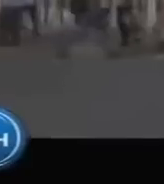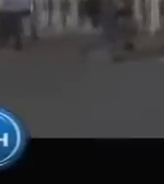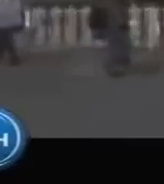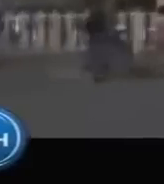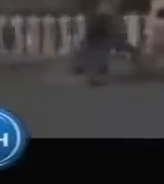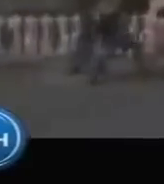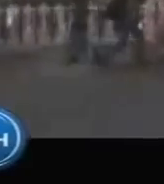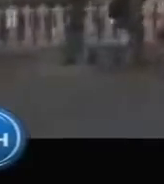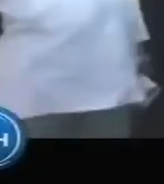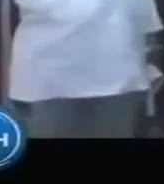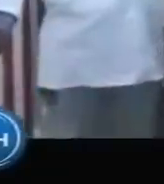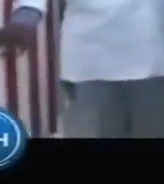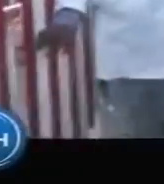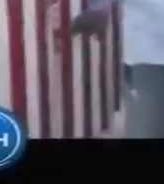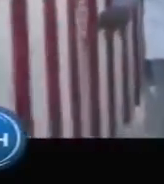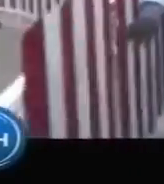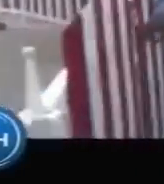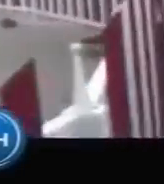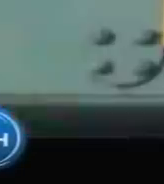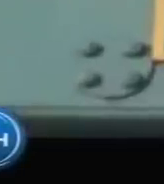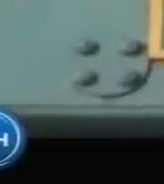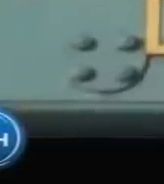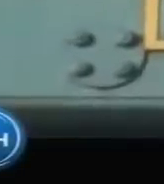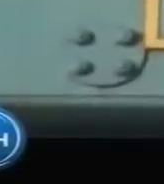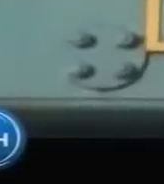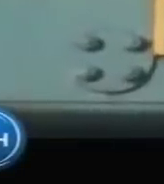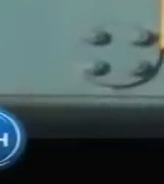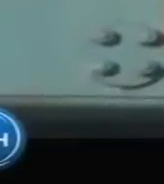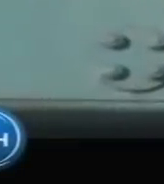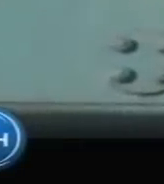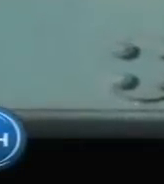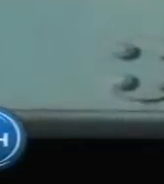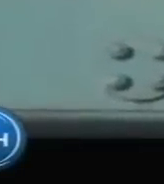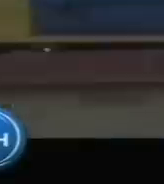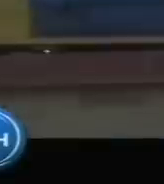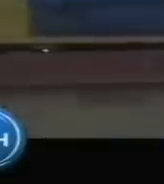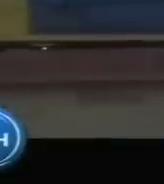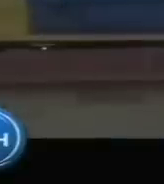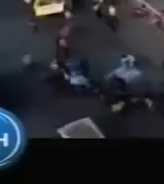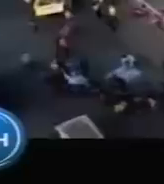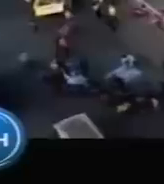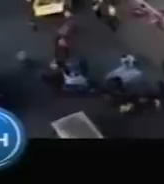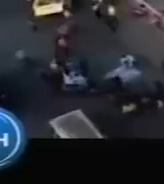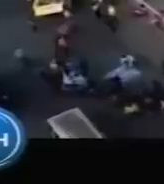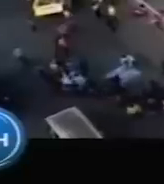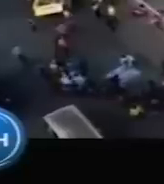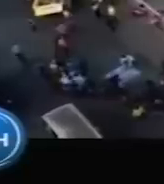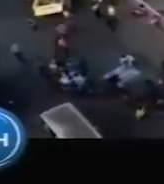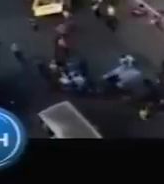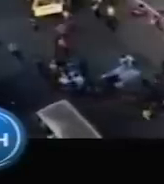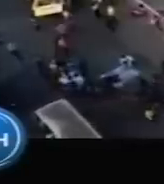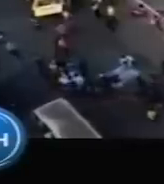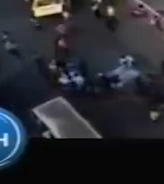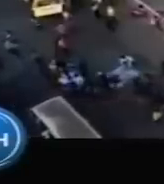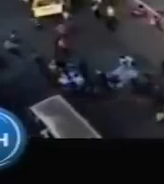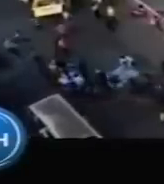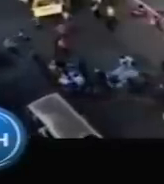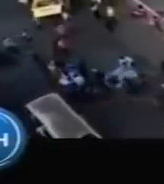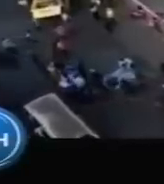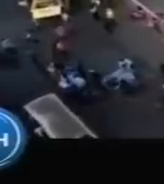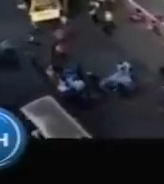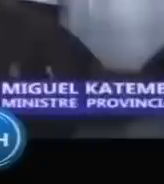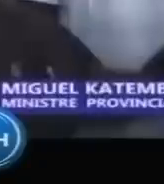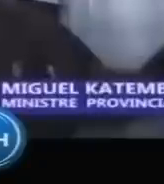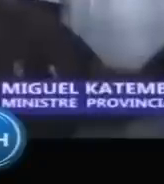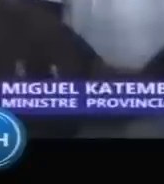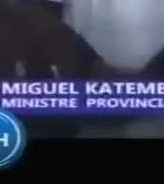modernisé et met désormais en valeur la locomotive qu'il porte et fait de ces lieux un véritable site du tourisme mémoriel.